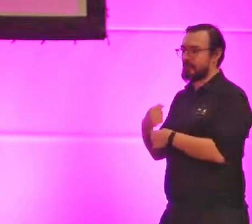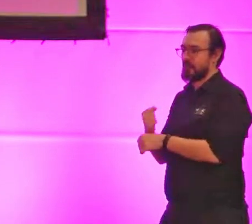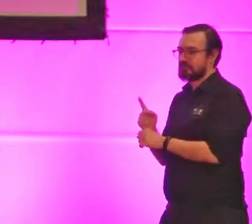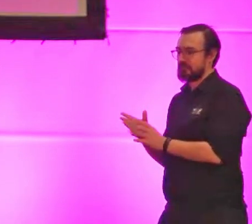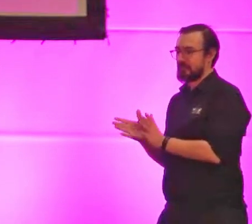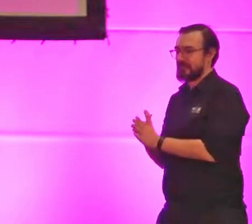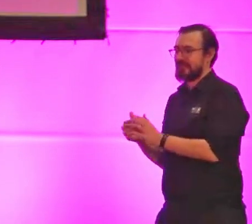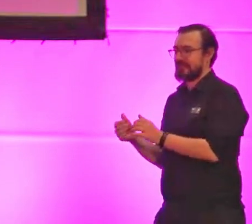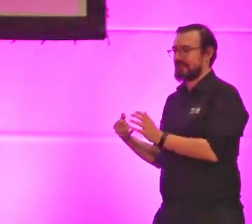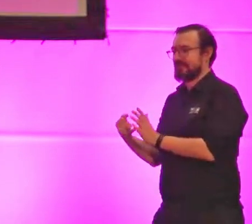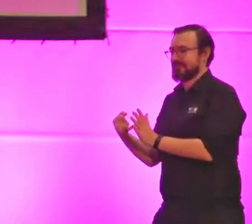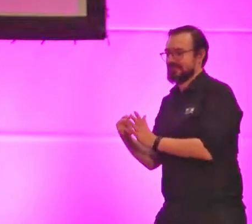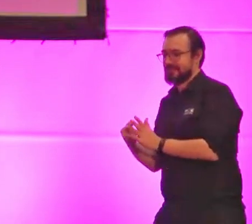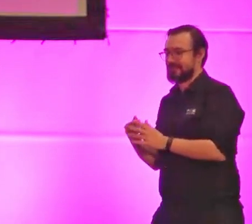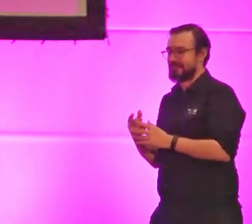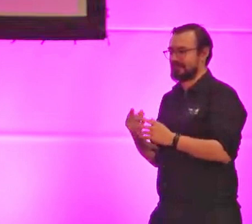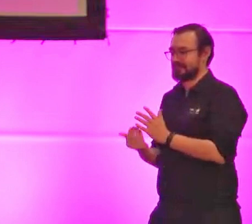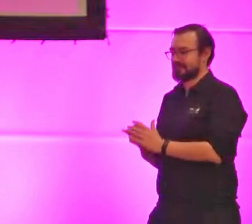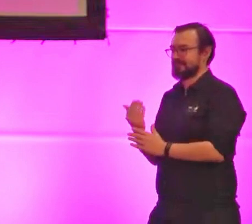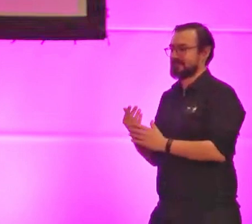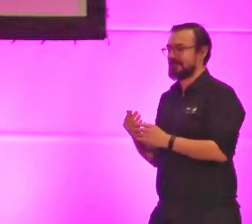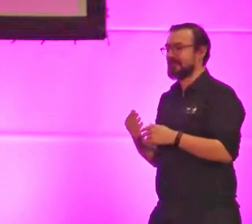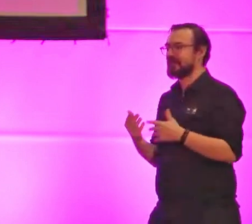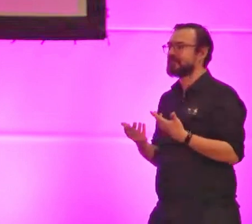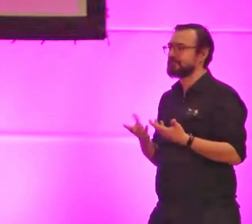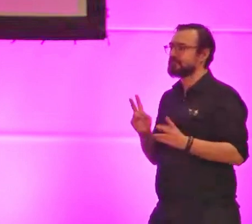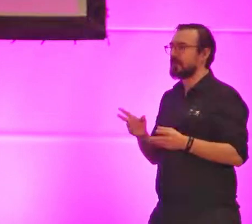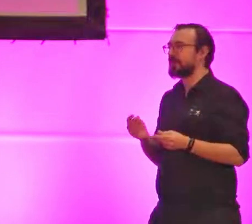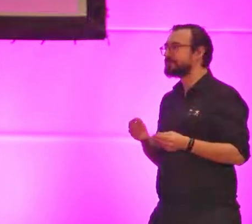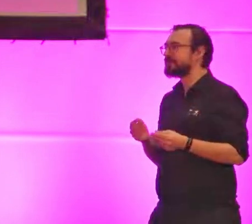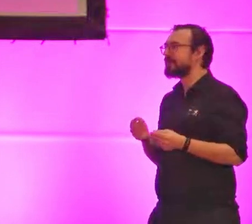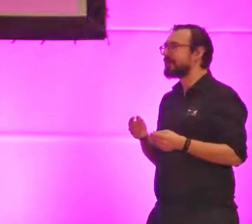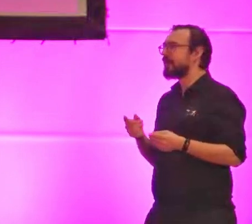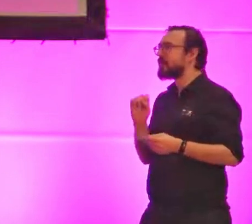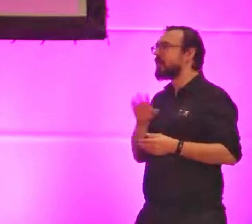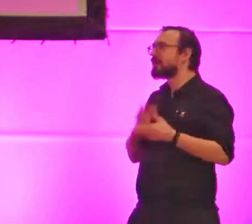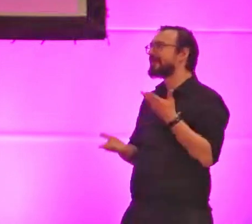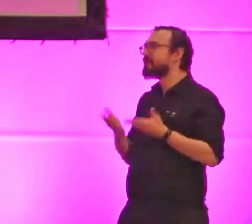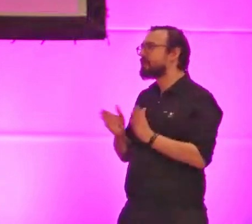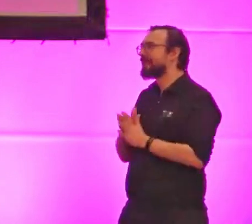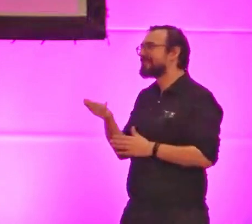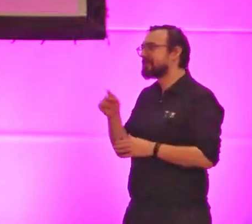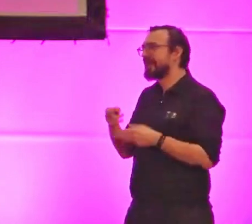medverkan gör ju inte saken bättre. Om man jämför med